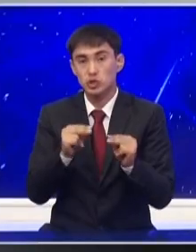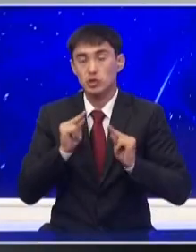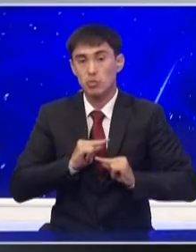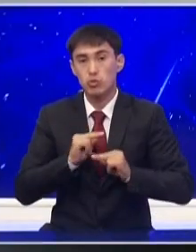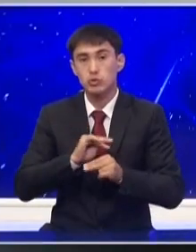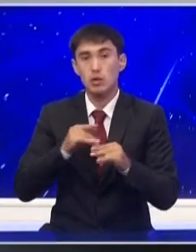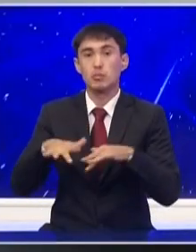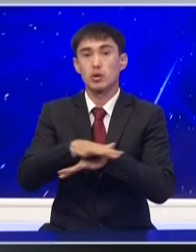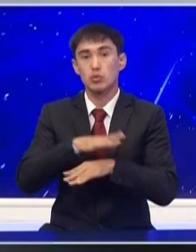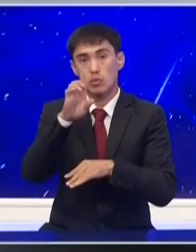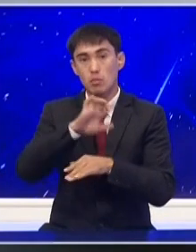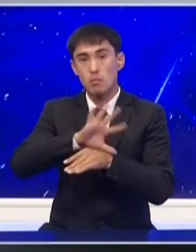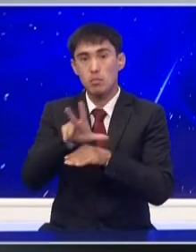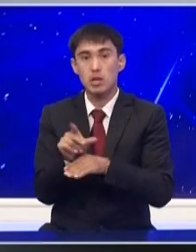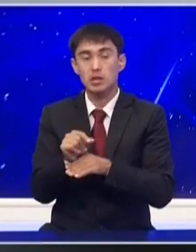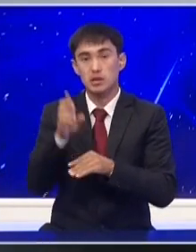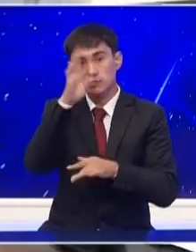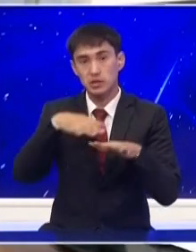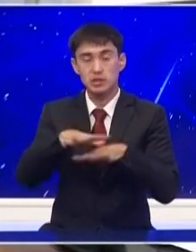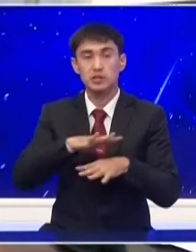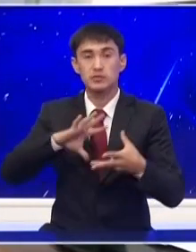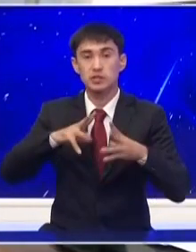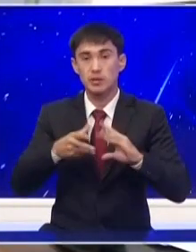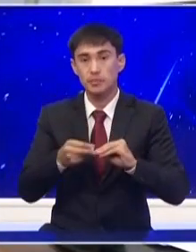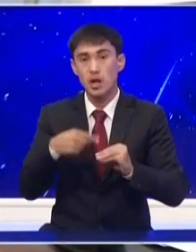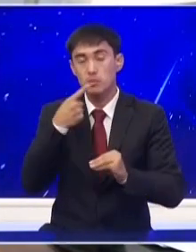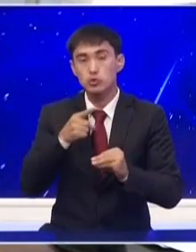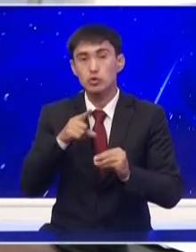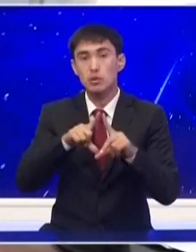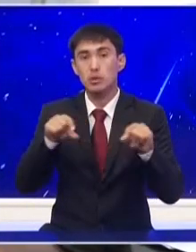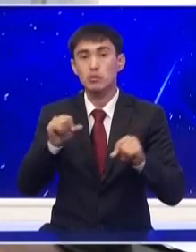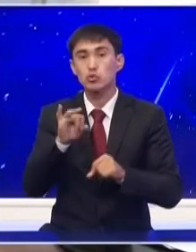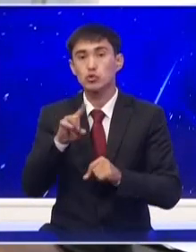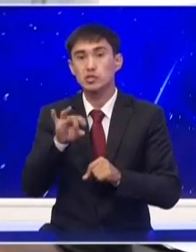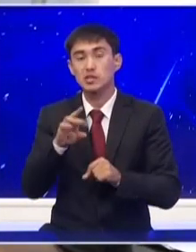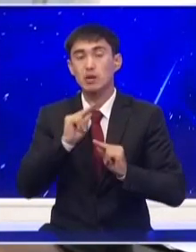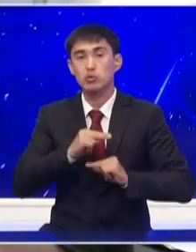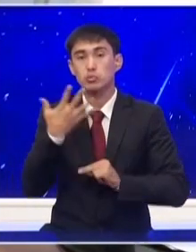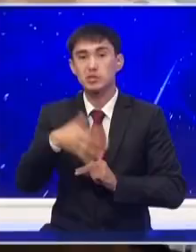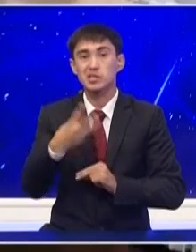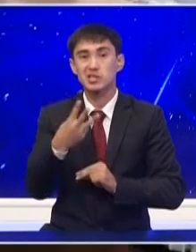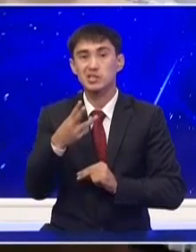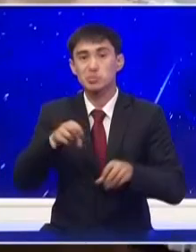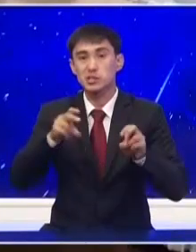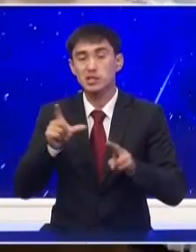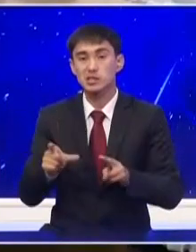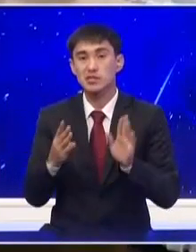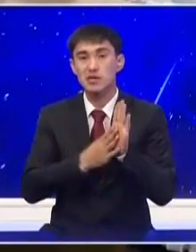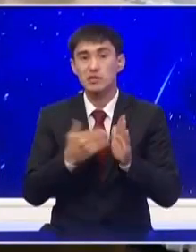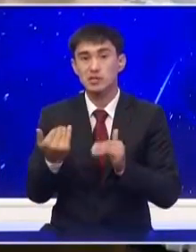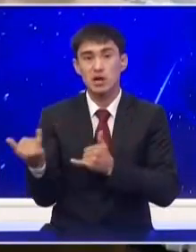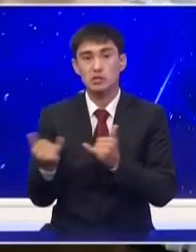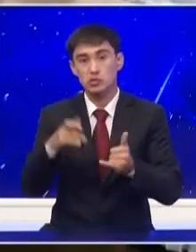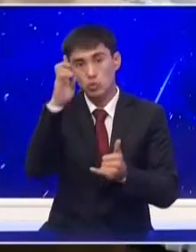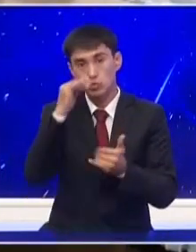на благо народа и страны в целом. Стоит отметить, что в Департаменте юстиции работают 53 специалиста. 9 из них